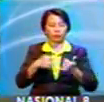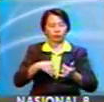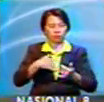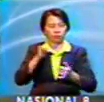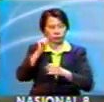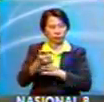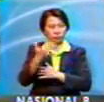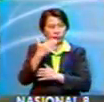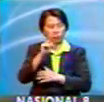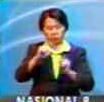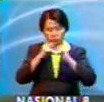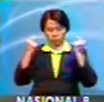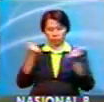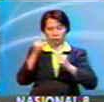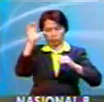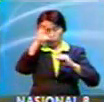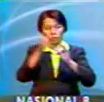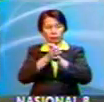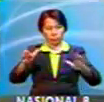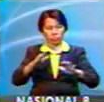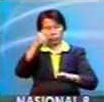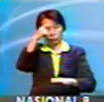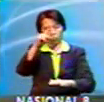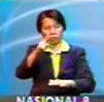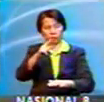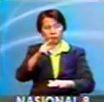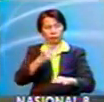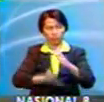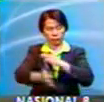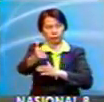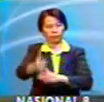bagi pasukan mencari dan menyelamat untuk mengesan masa